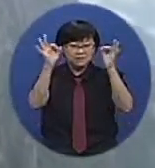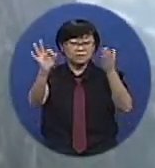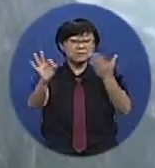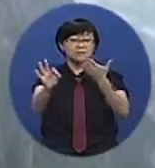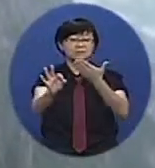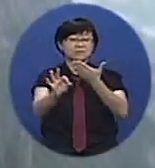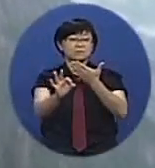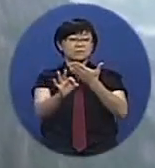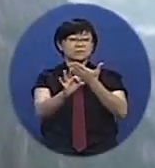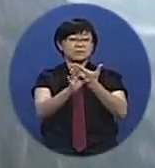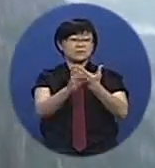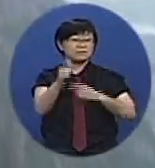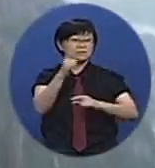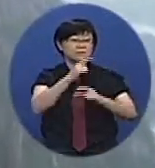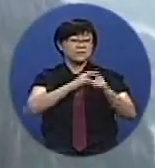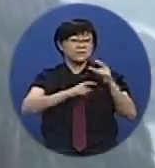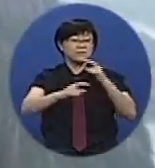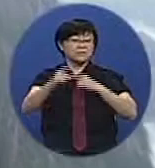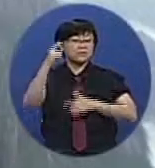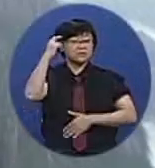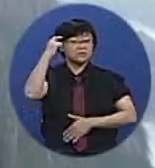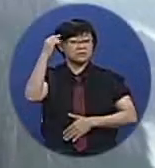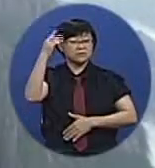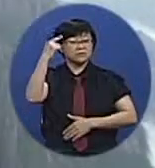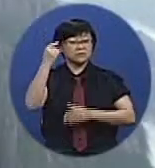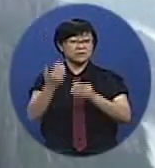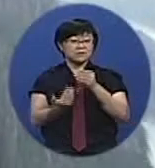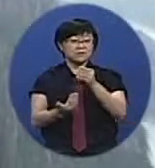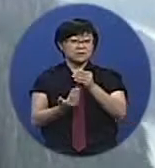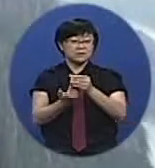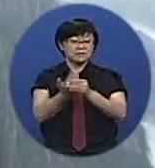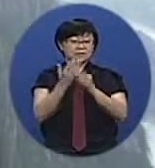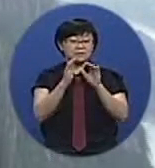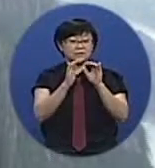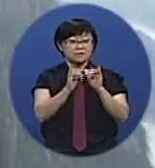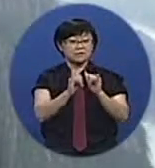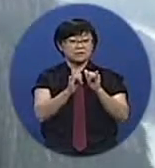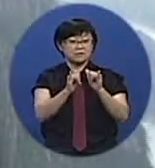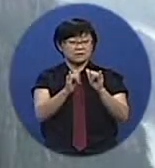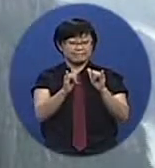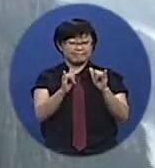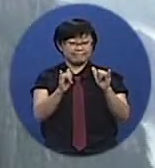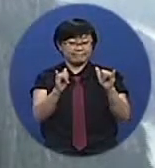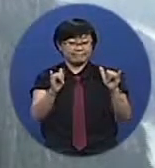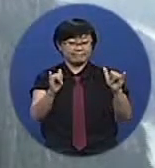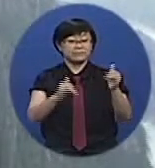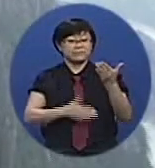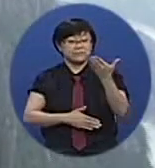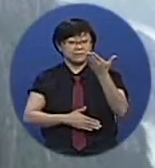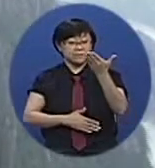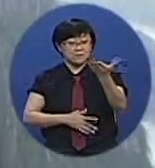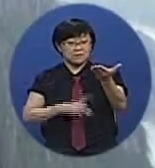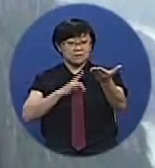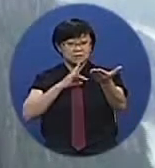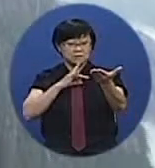인사양을 쓰면 더욱 생각나는 사람